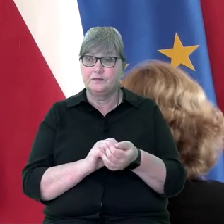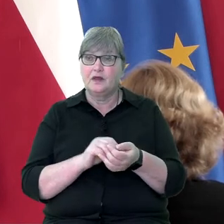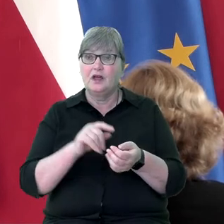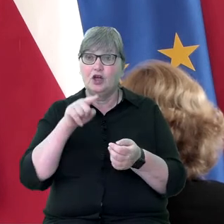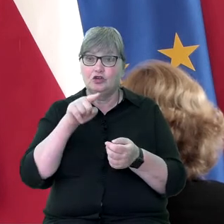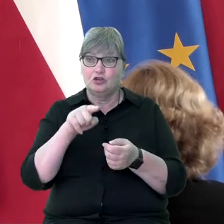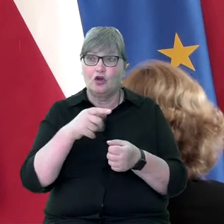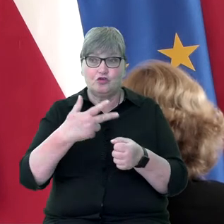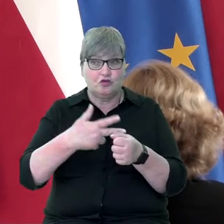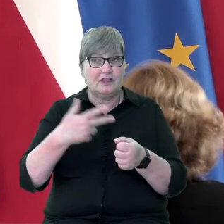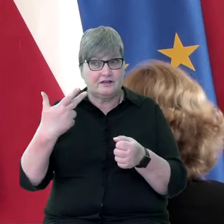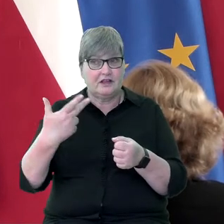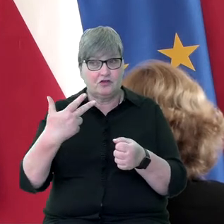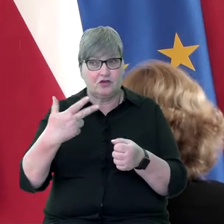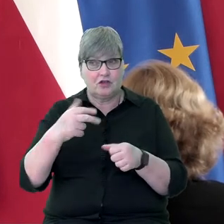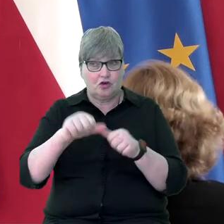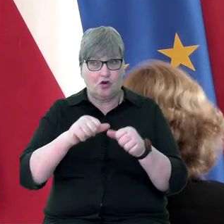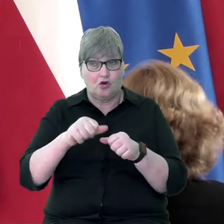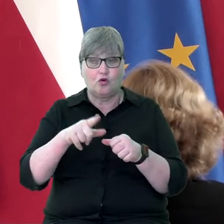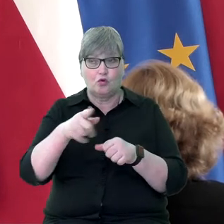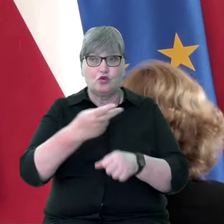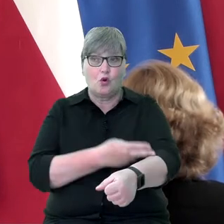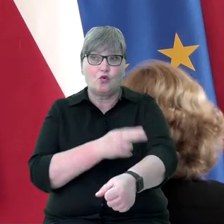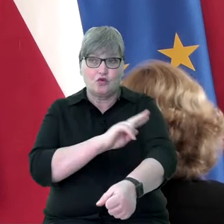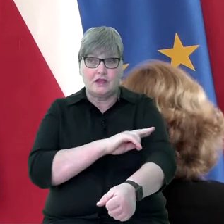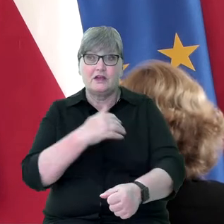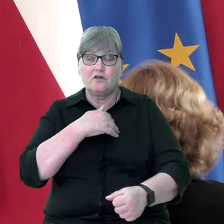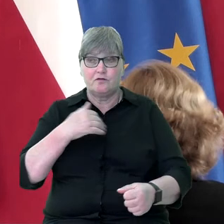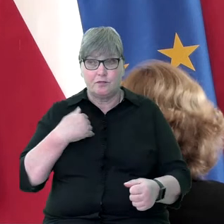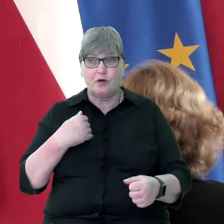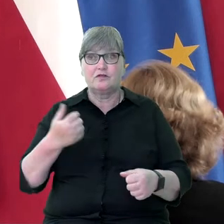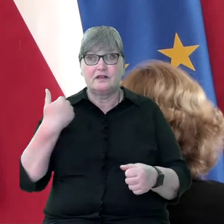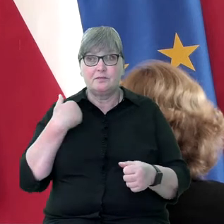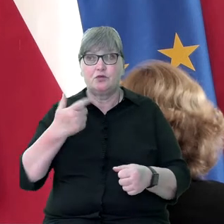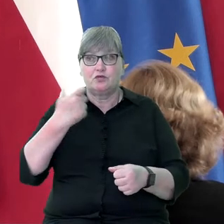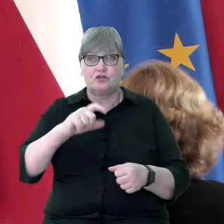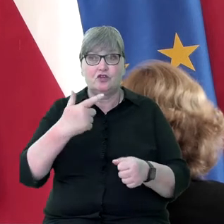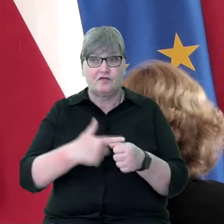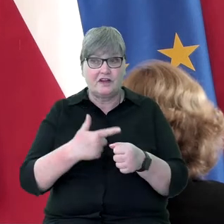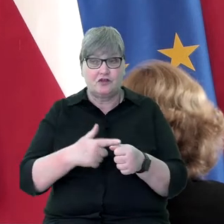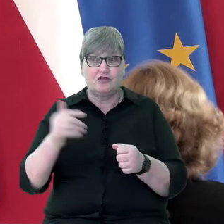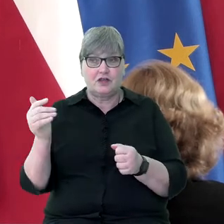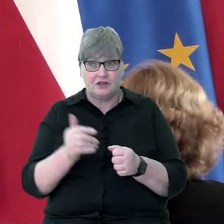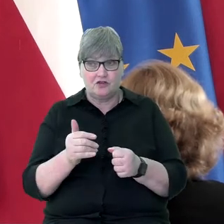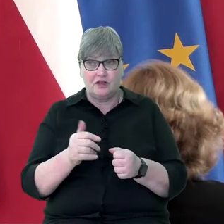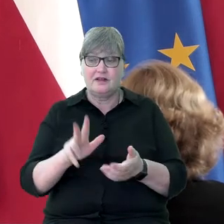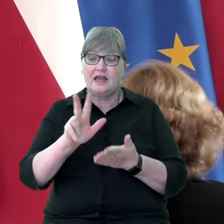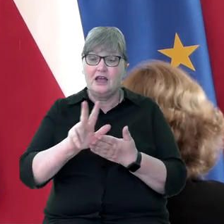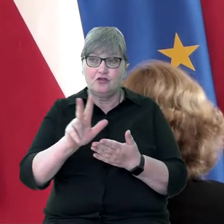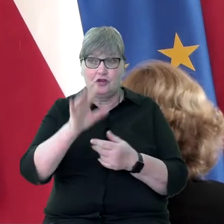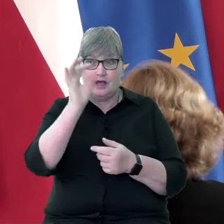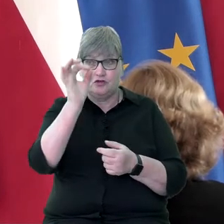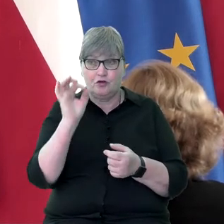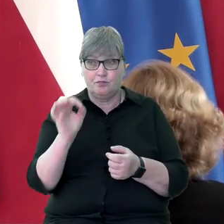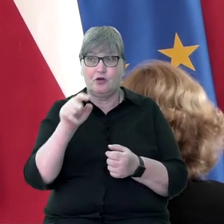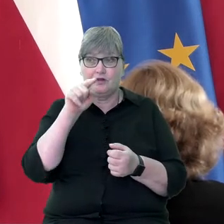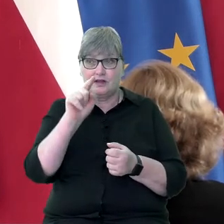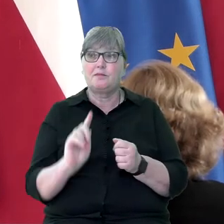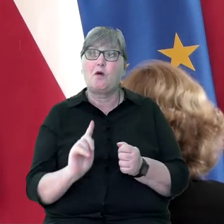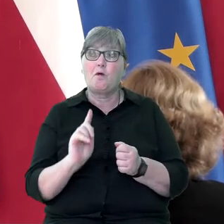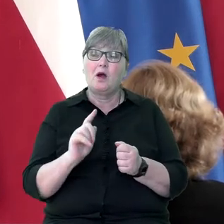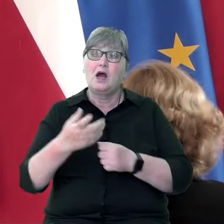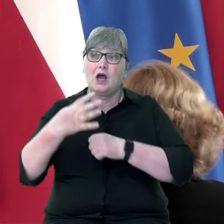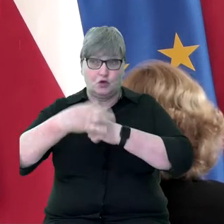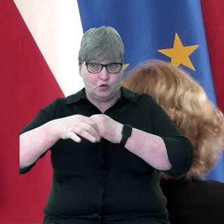urzędników w Polsce było 120 tysięcy, z czego 13% posiadało wyższe wykształcenie, 40% zdaną